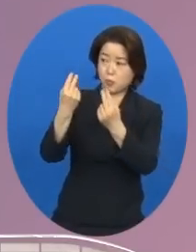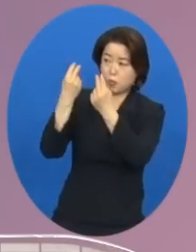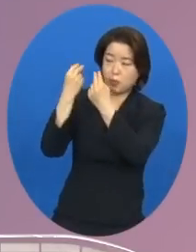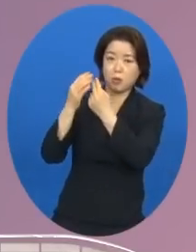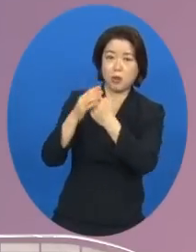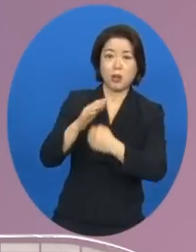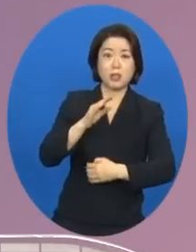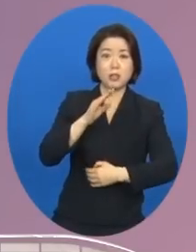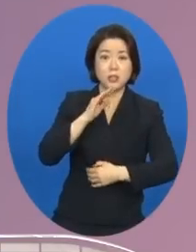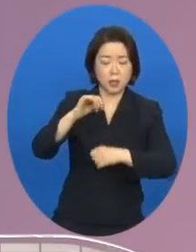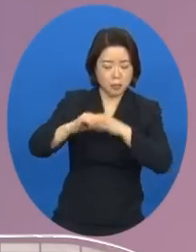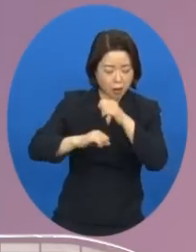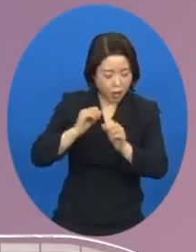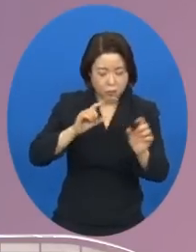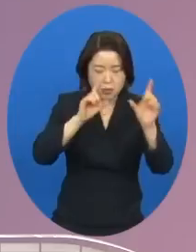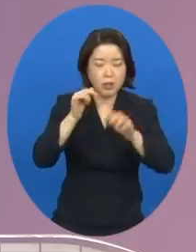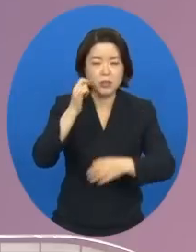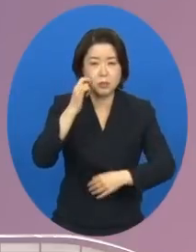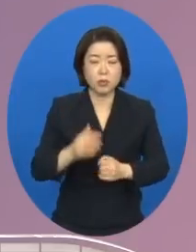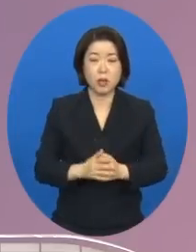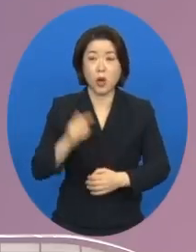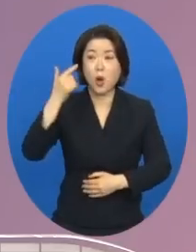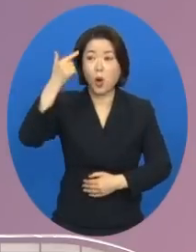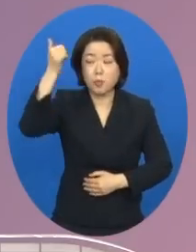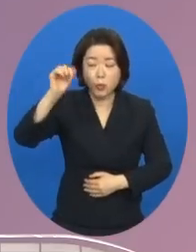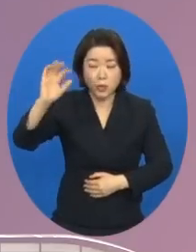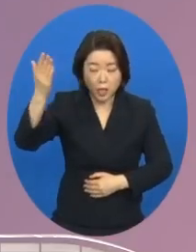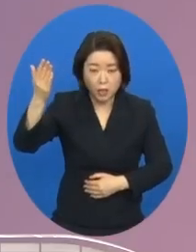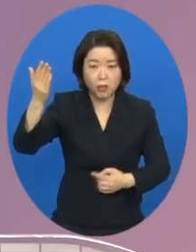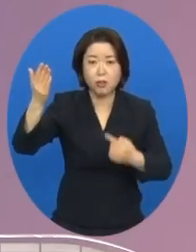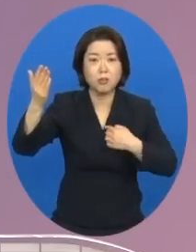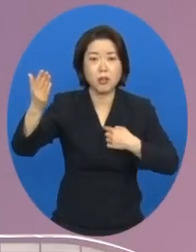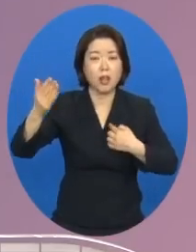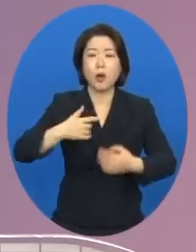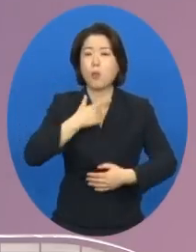못 살았더라고요. 목사가 된 것도 제가 원해서 된 게 아닙니다.